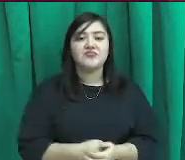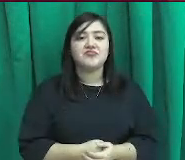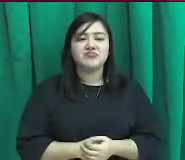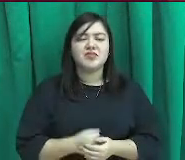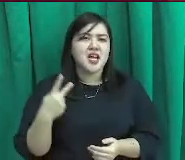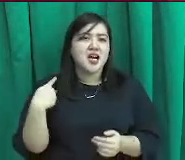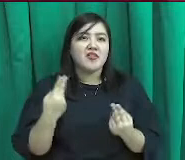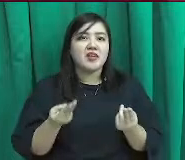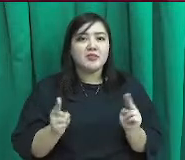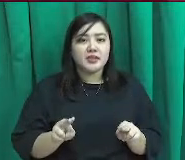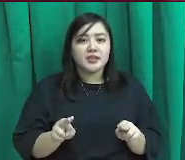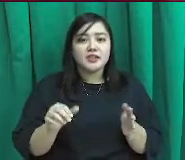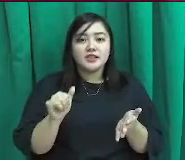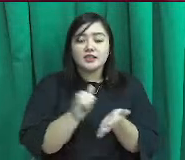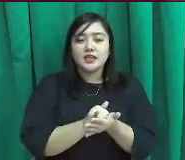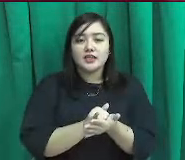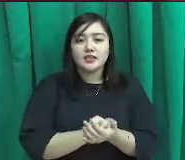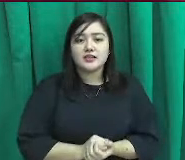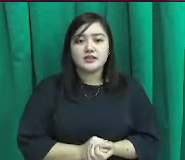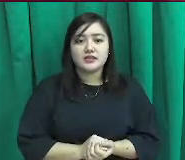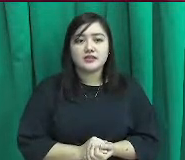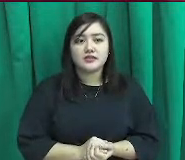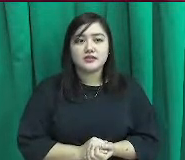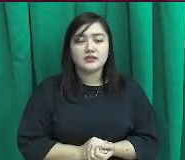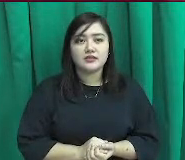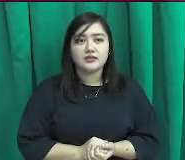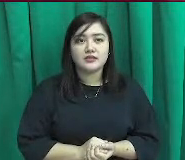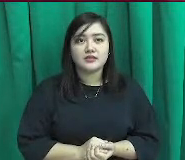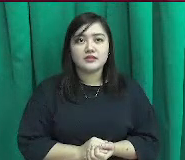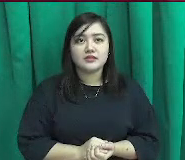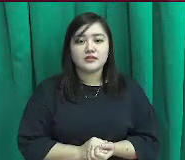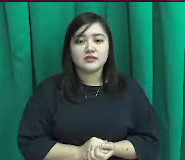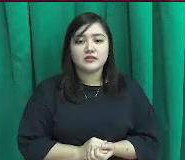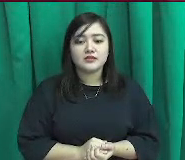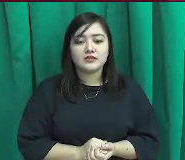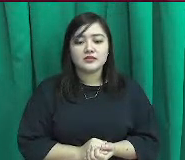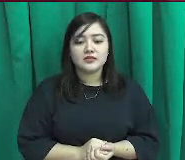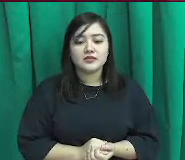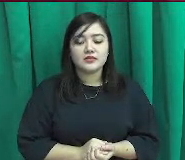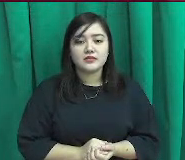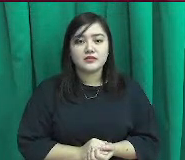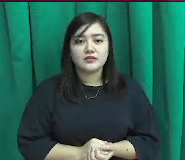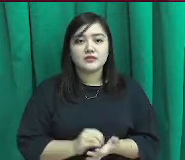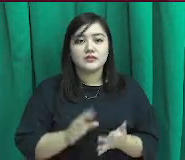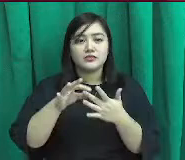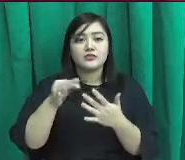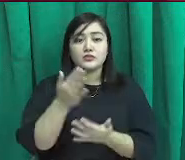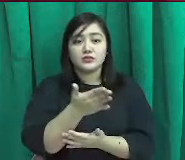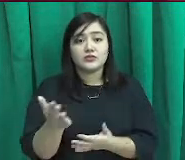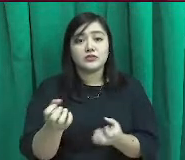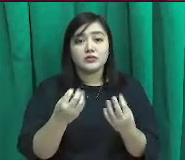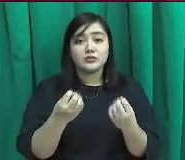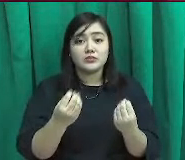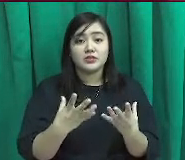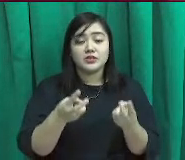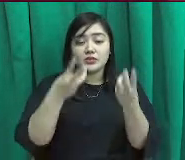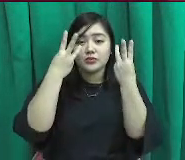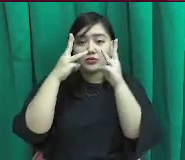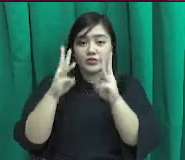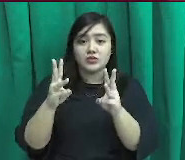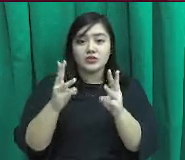talagang lalo na siyempre po, lalo na sa marami naman pong marami po sa inyo mga nanonood po ngayon, no? Meron marami po sa inyo